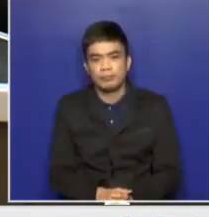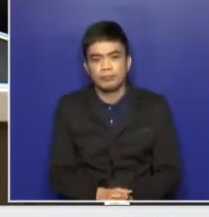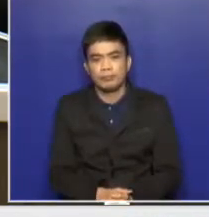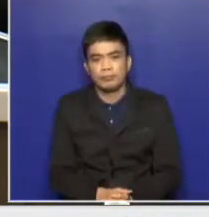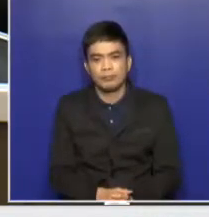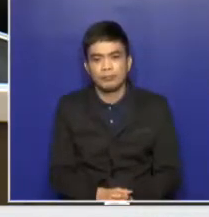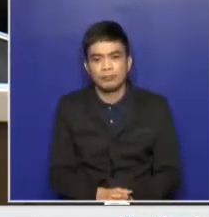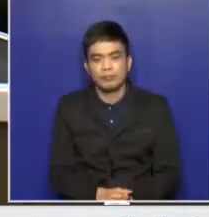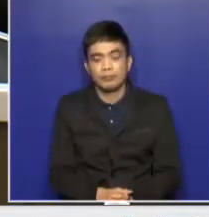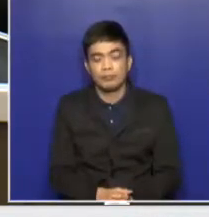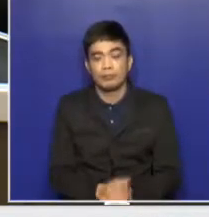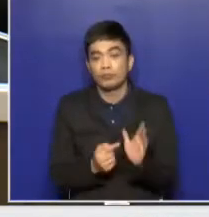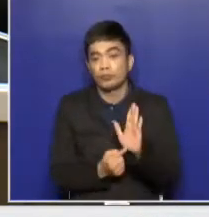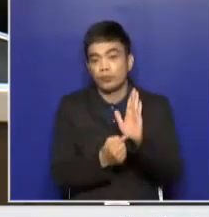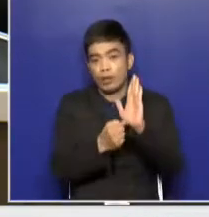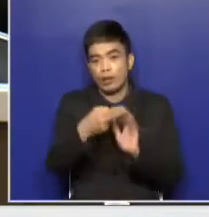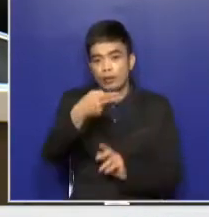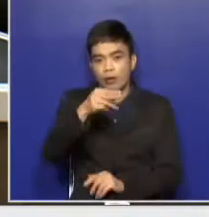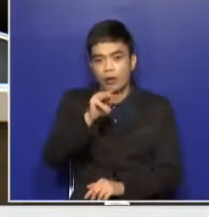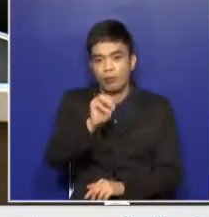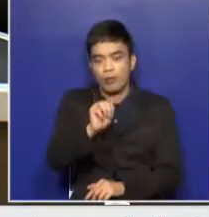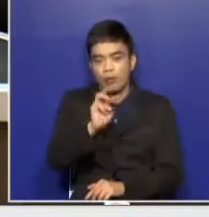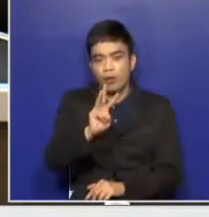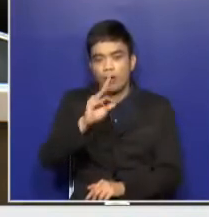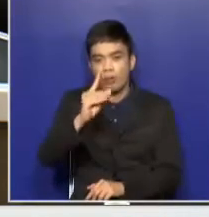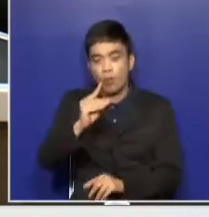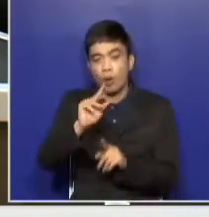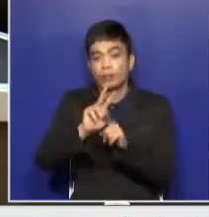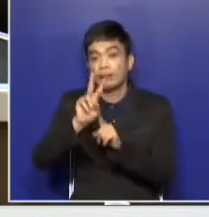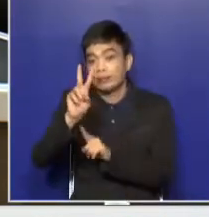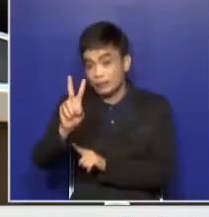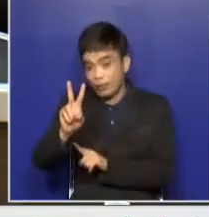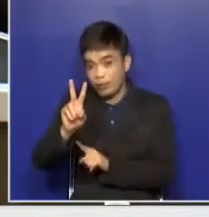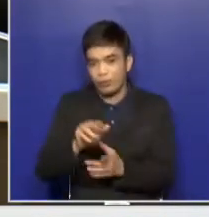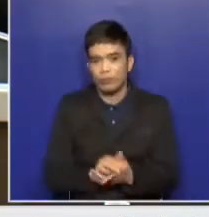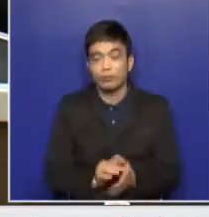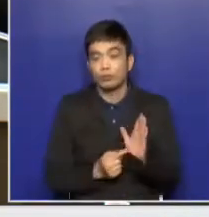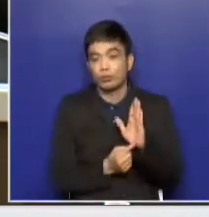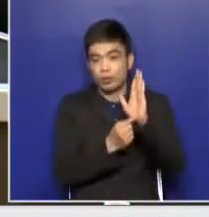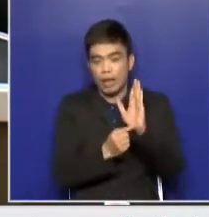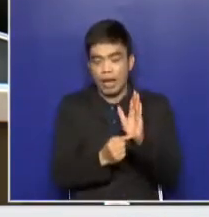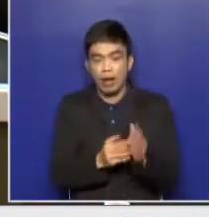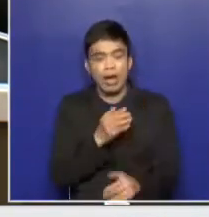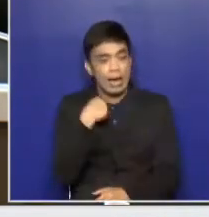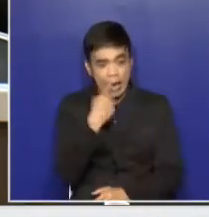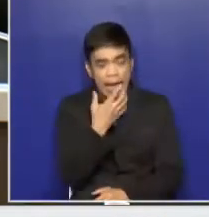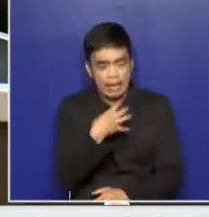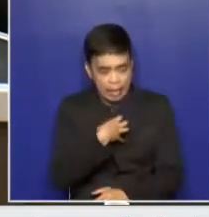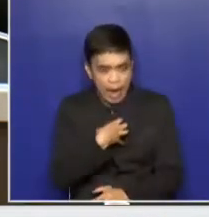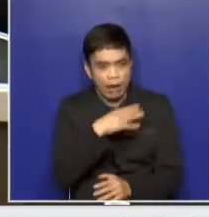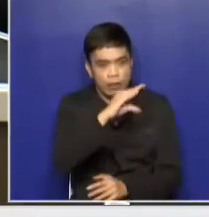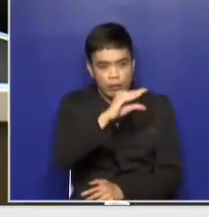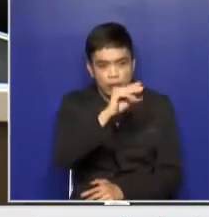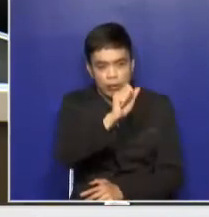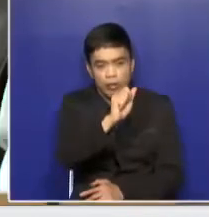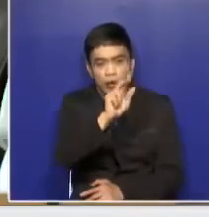อย่างกรณีในหมวดที่2ครับผมยกตัวอย่างนะครับผู้ขอโอนใบอนุญาตนะครับจะต้องยื่นคำขอใบอนุญาตนะครับมี